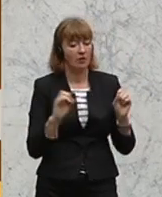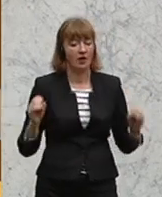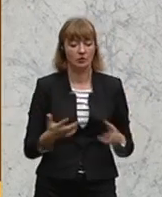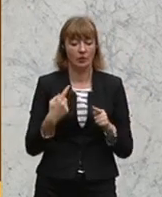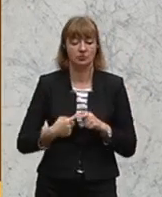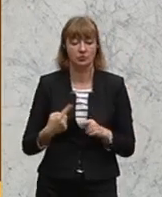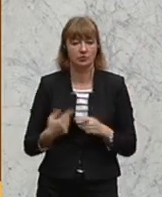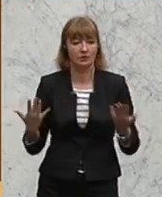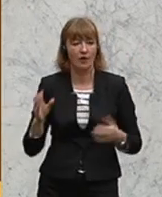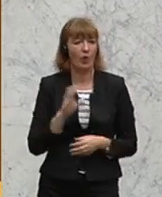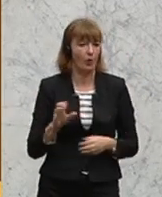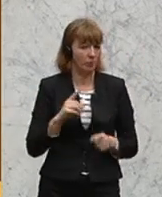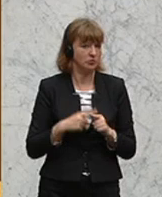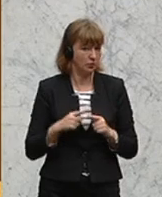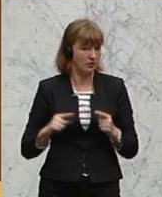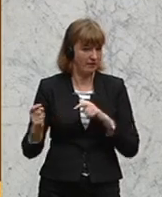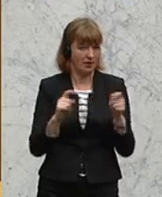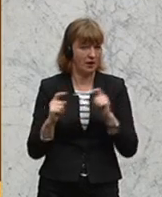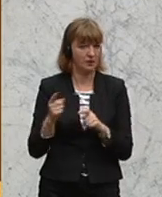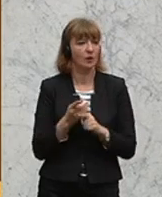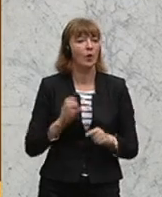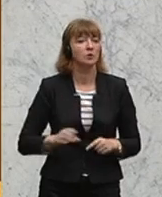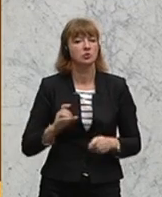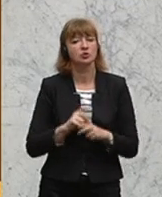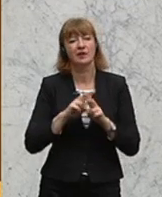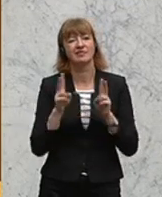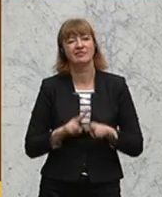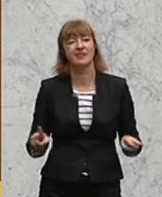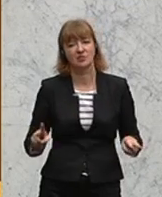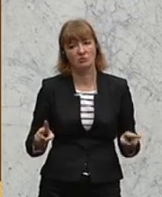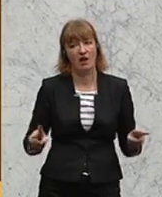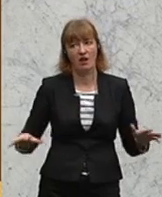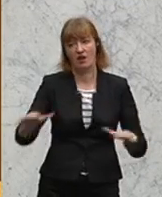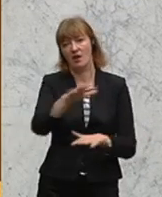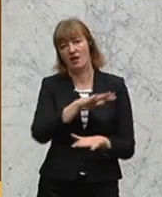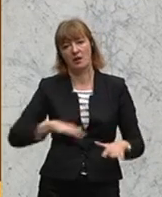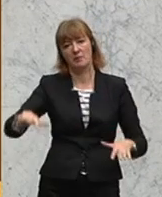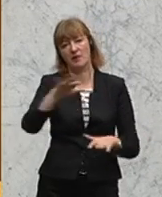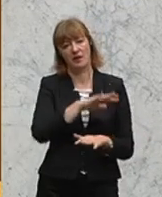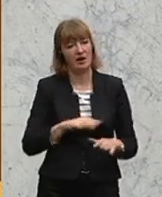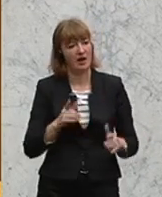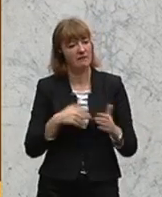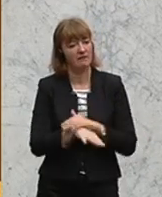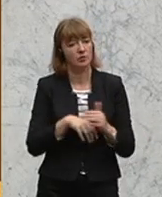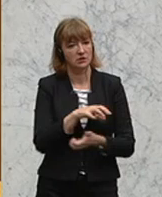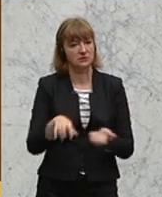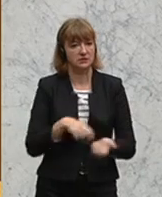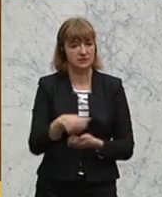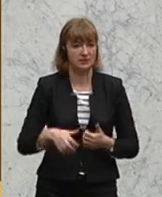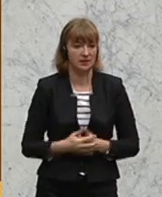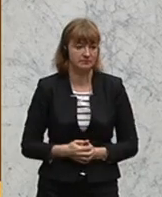Stunde, in einer aktuellen Europastunde, die europäische und die internationale Dimension der